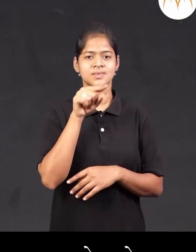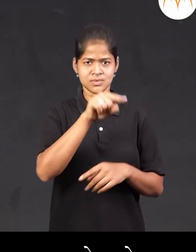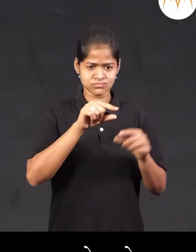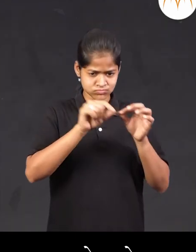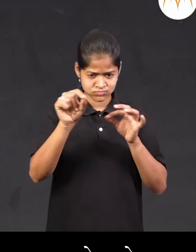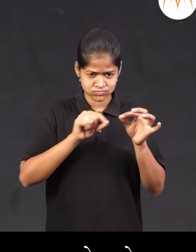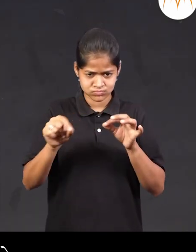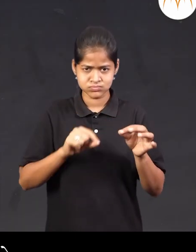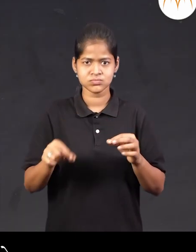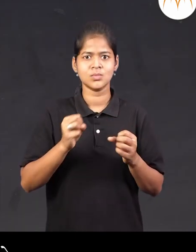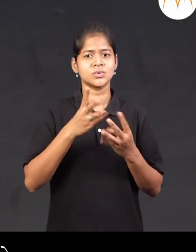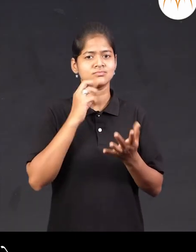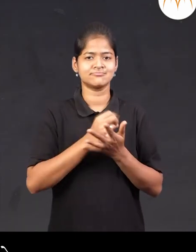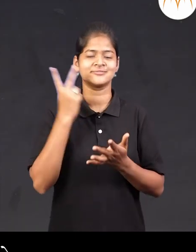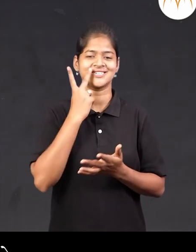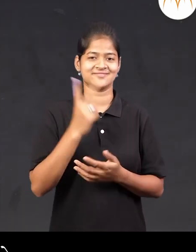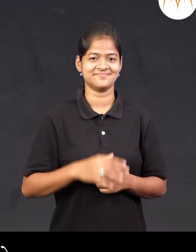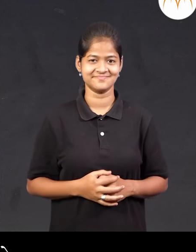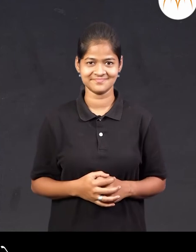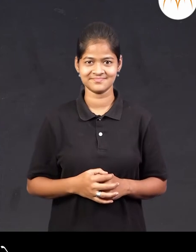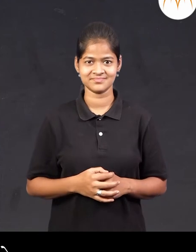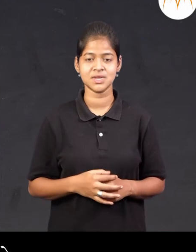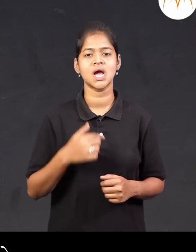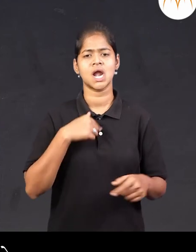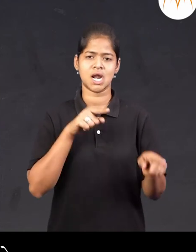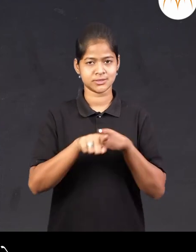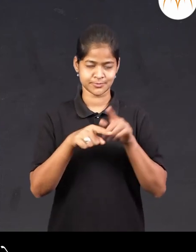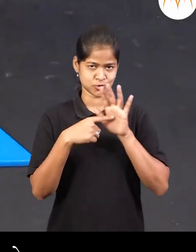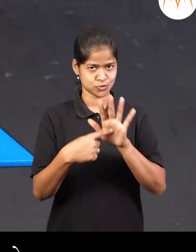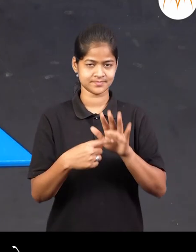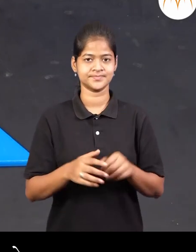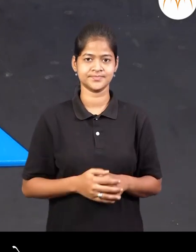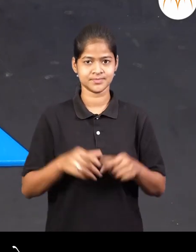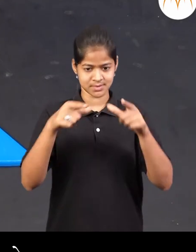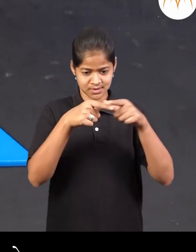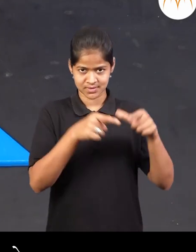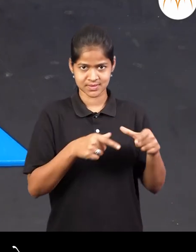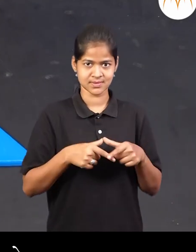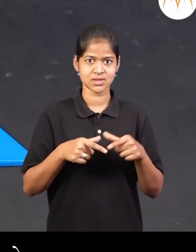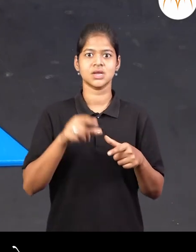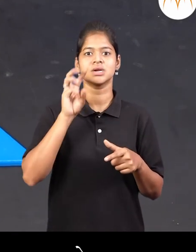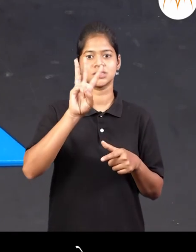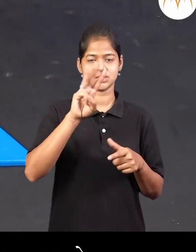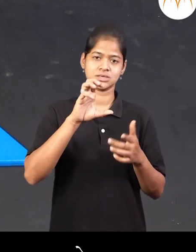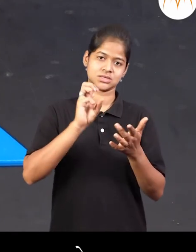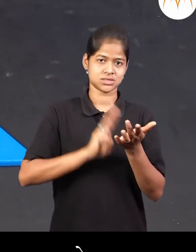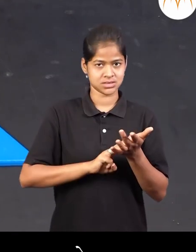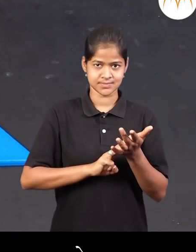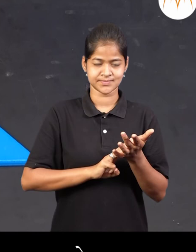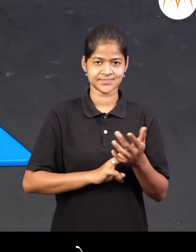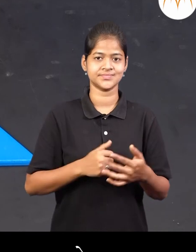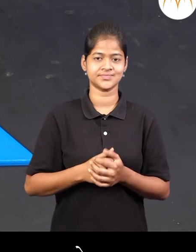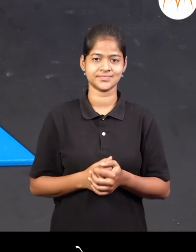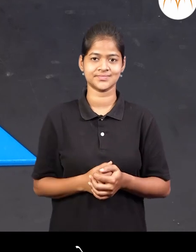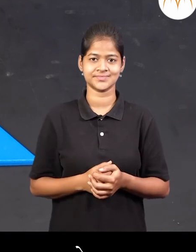7 आकारांपासून बनवलेत, 7 आकाराचे क्षेत्रफळ किती ते काढून बघा. मी एकाचे काढून दाखवतो. या त्रिकोणाचे